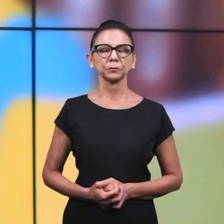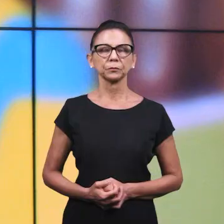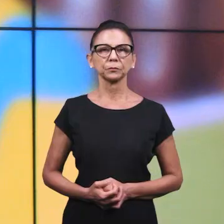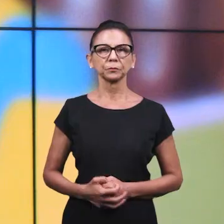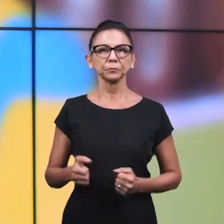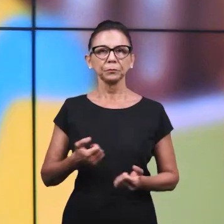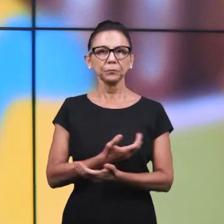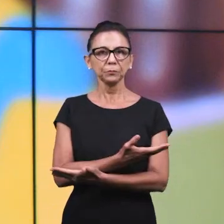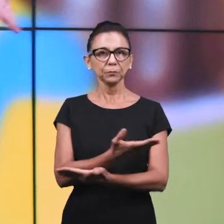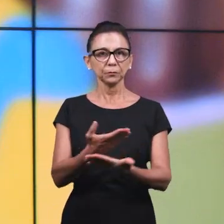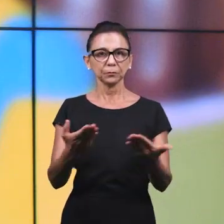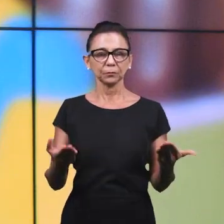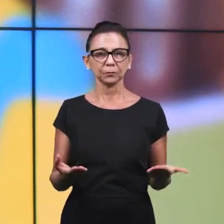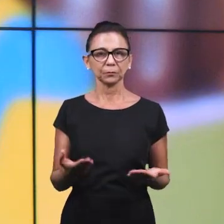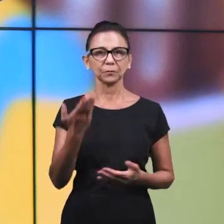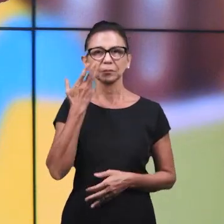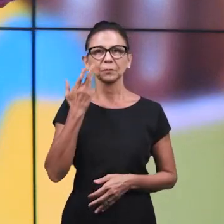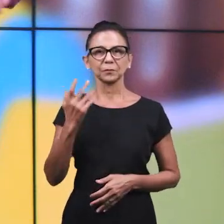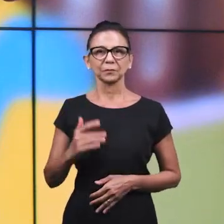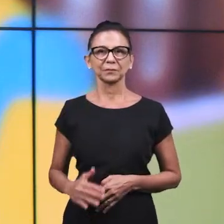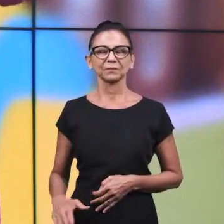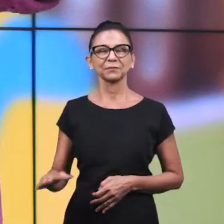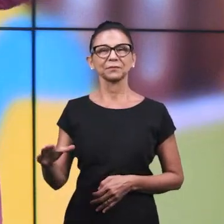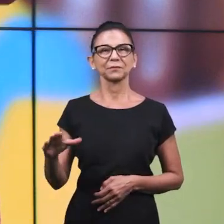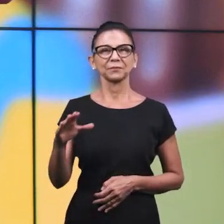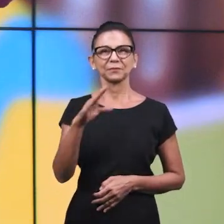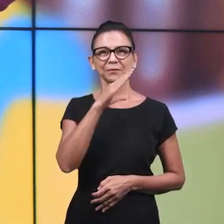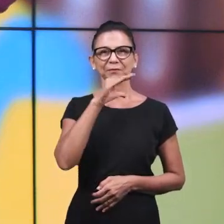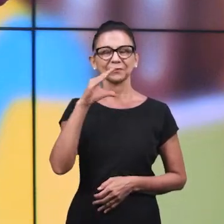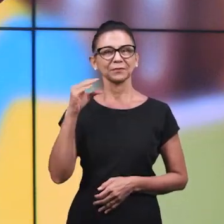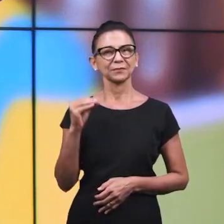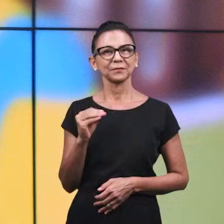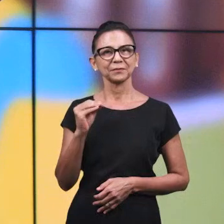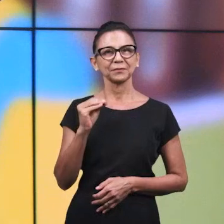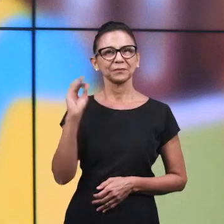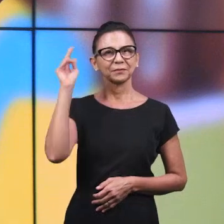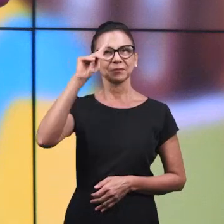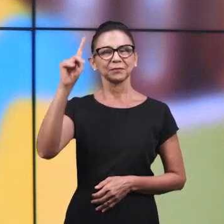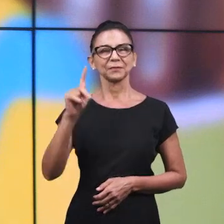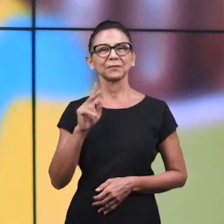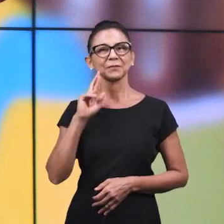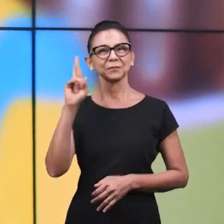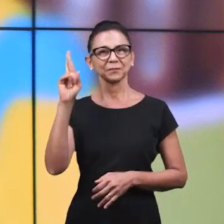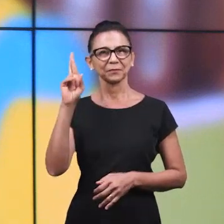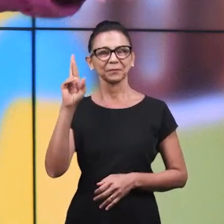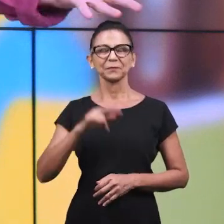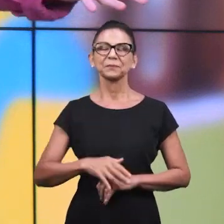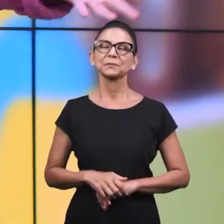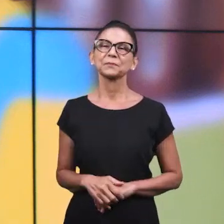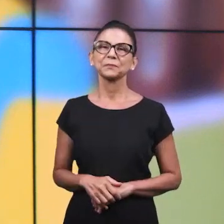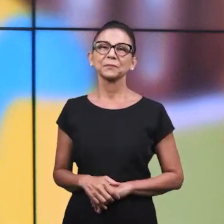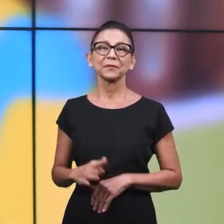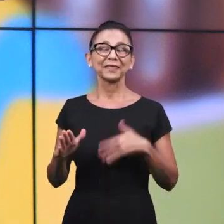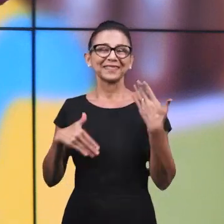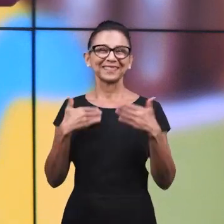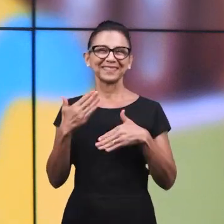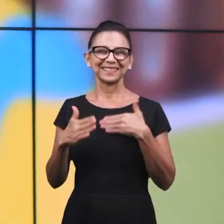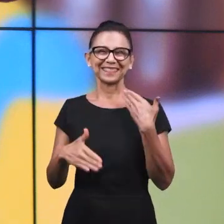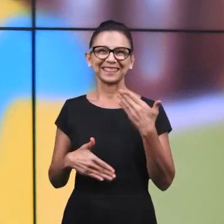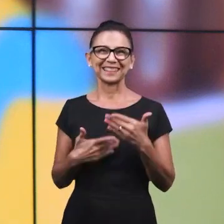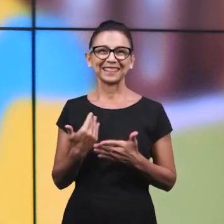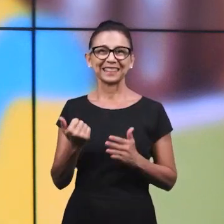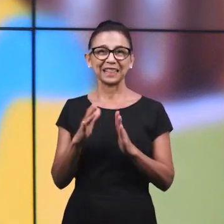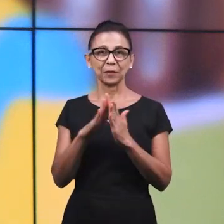après, nous saluons les enfants intermédiaires et adolescents dans la paix du